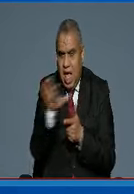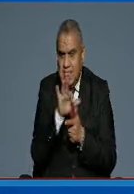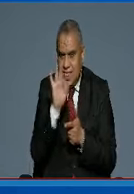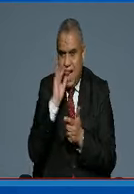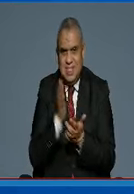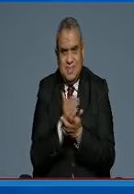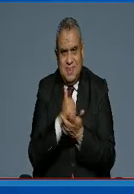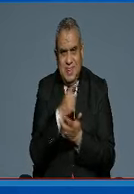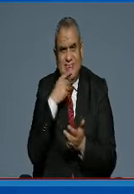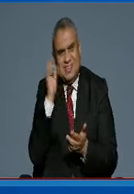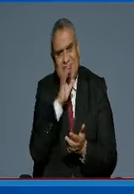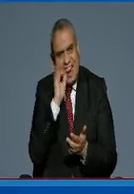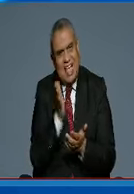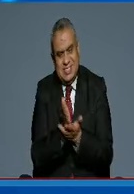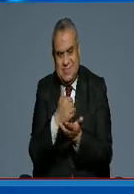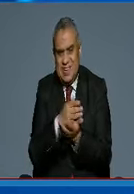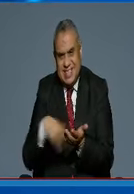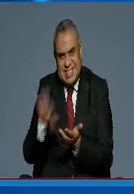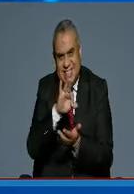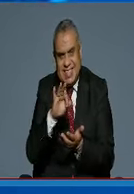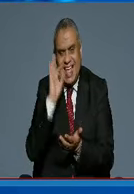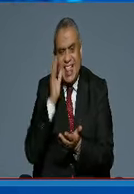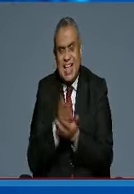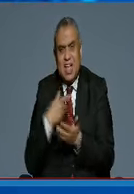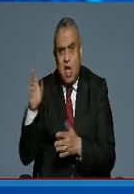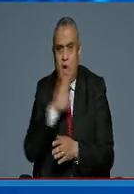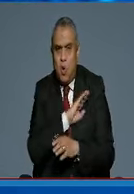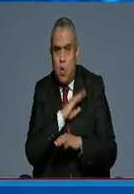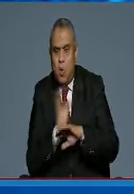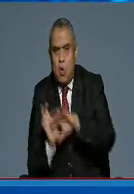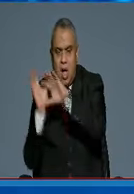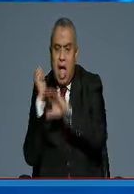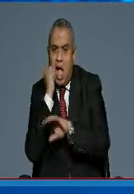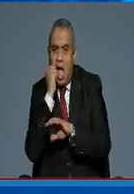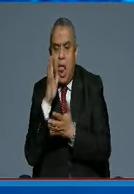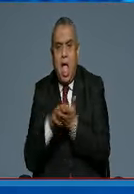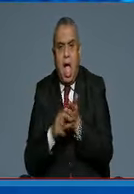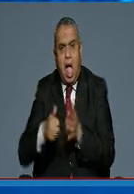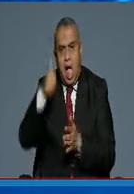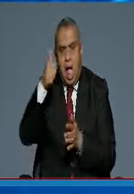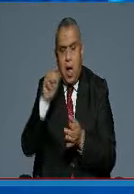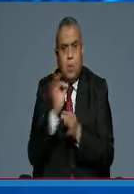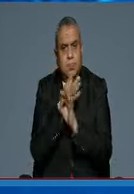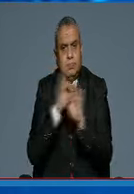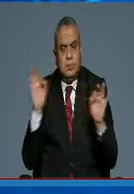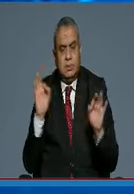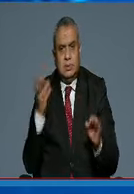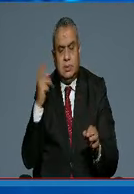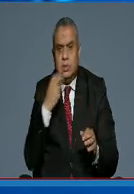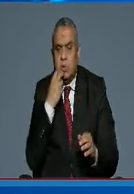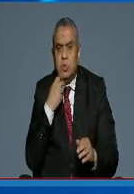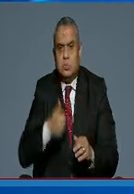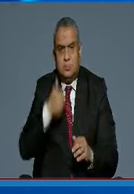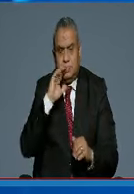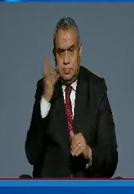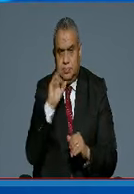هيخلص انا عارف بس يقسم مع مصطفى شوبير مصطفى عمل شوت اول رائع جدا وز مرما بشكل رائع جدا